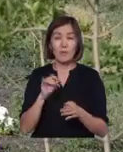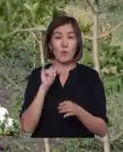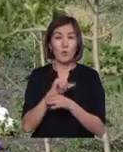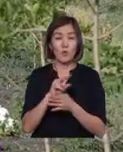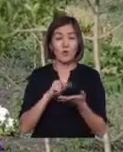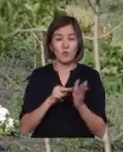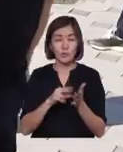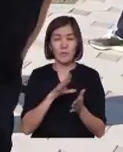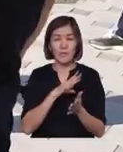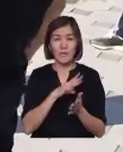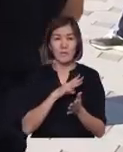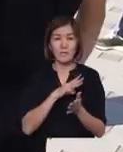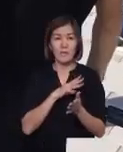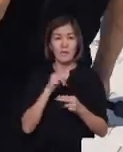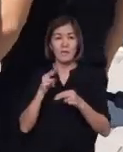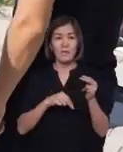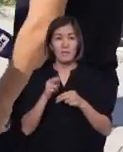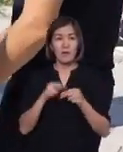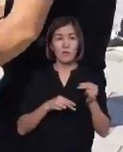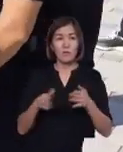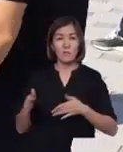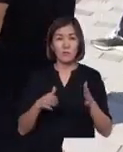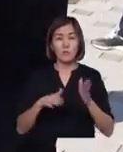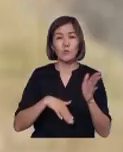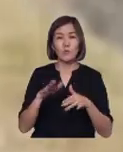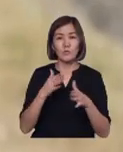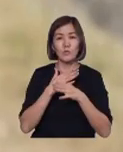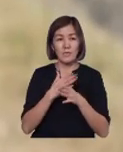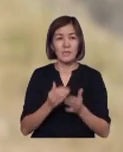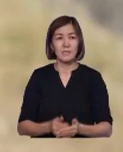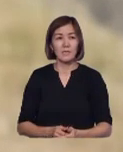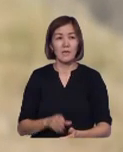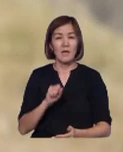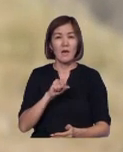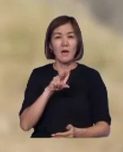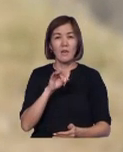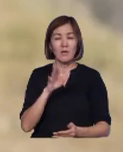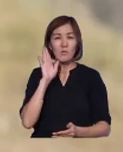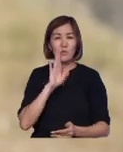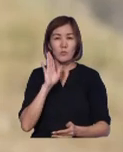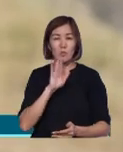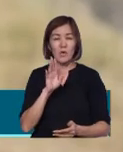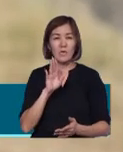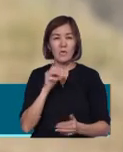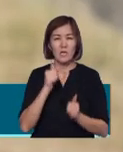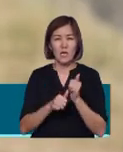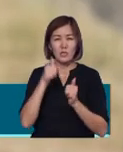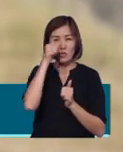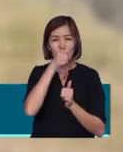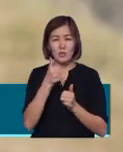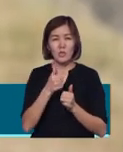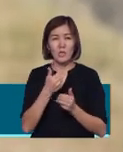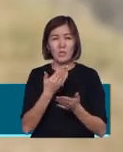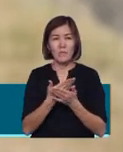деп болжам жасалса, ол инфрақұрылым мен жолдың жақсаруының арқасы. Алакөл жағалауына жыл сайын мұны